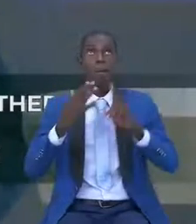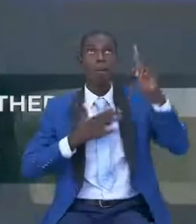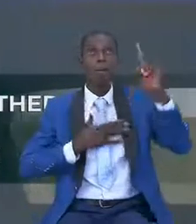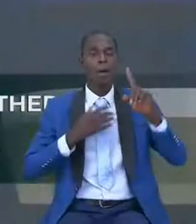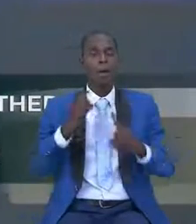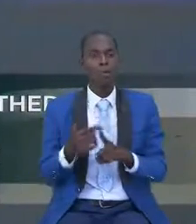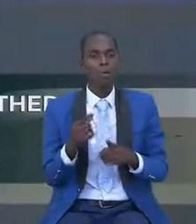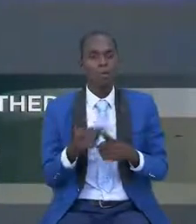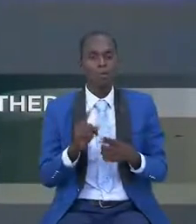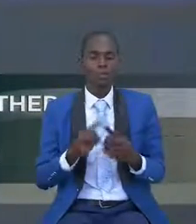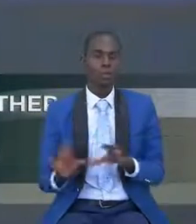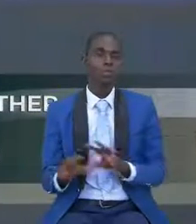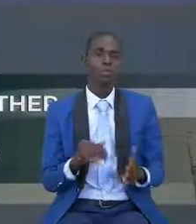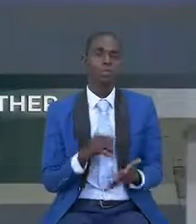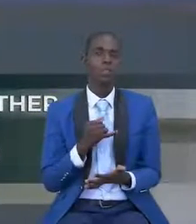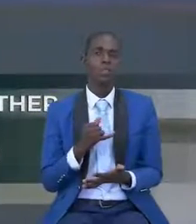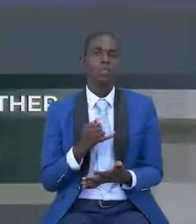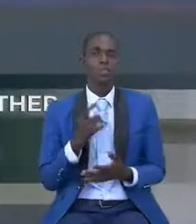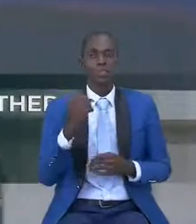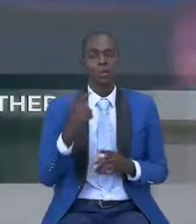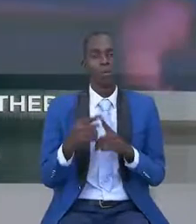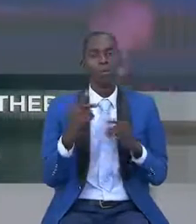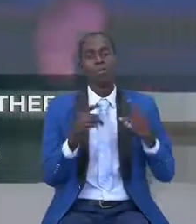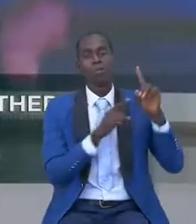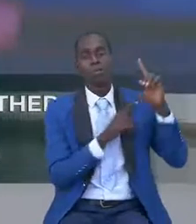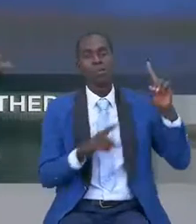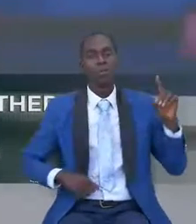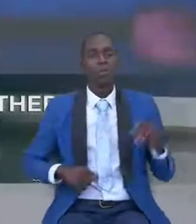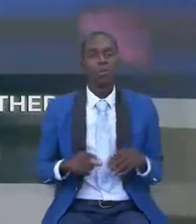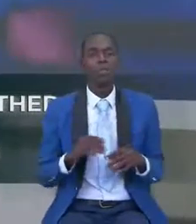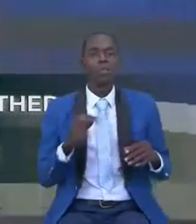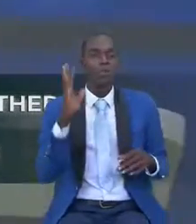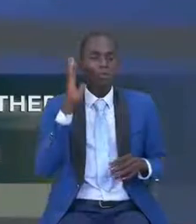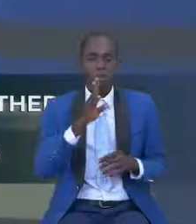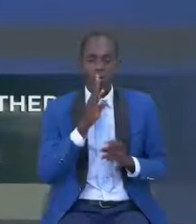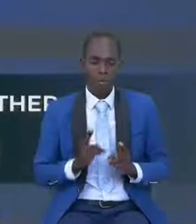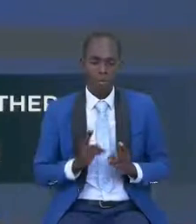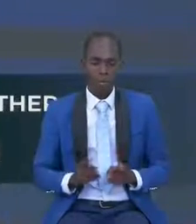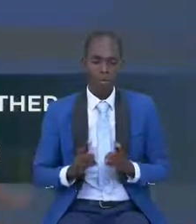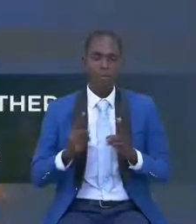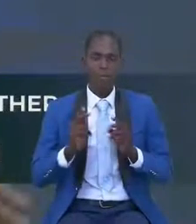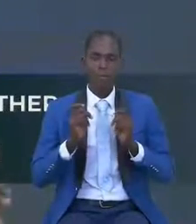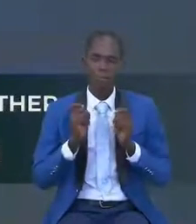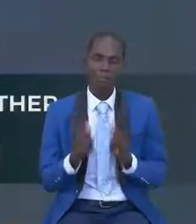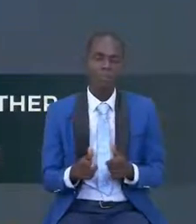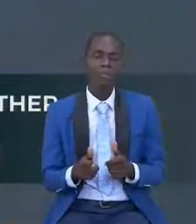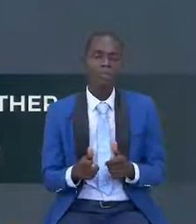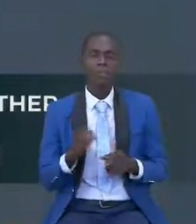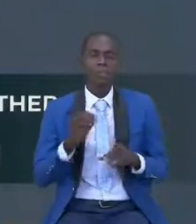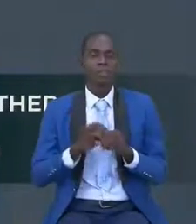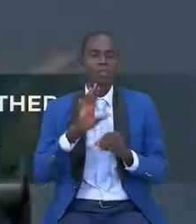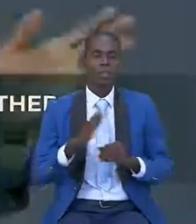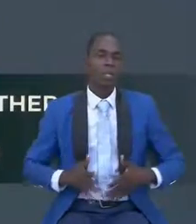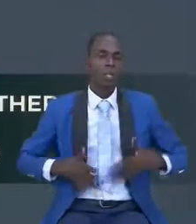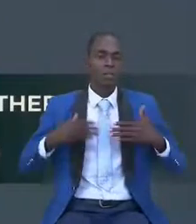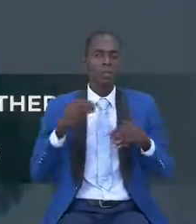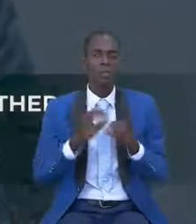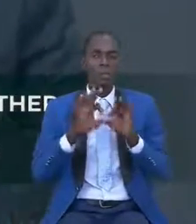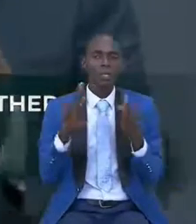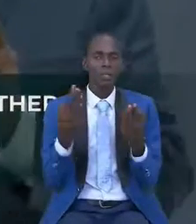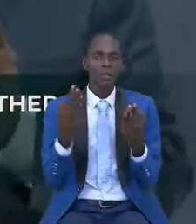pour l'accomplir, pour l'exécuter. La parole du Seigneur sera accomplie dans ta famille, dans ton